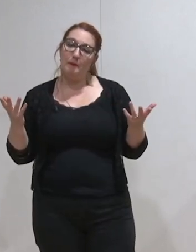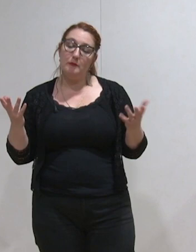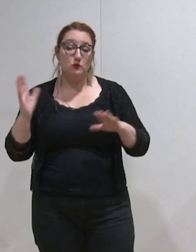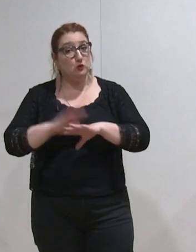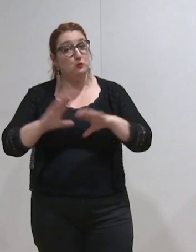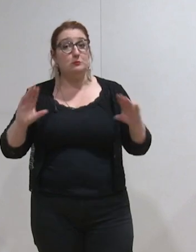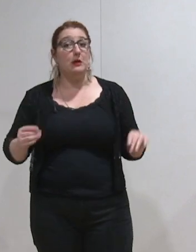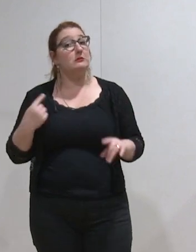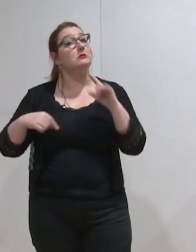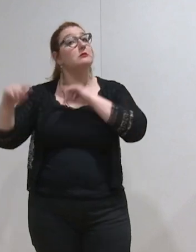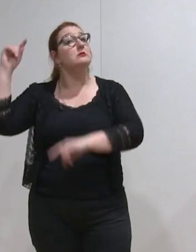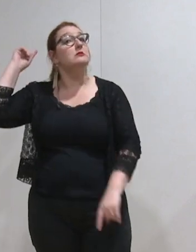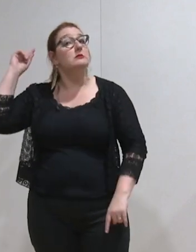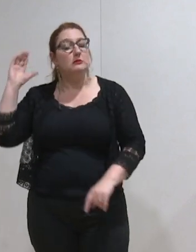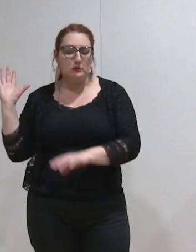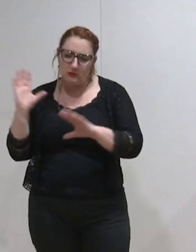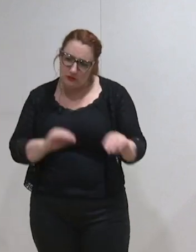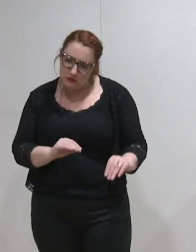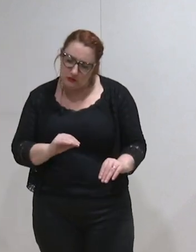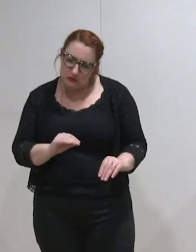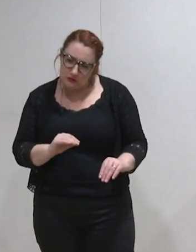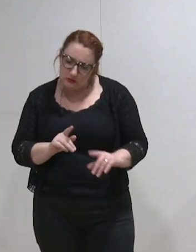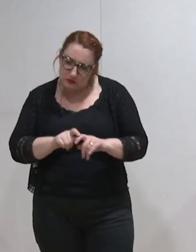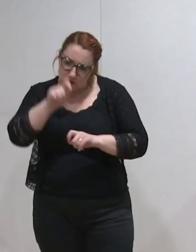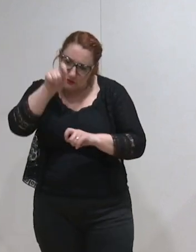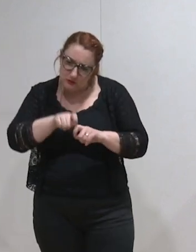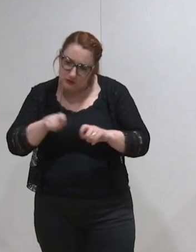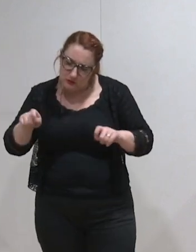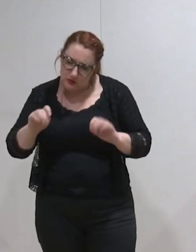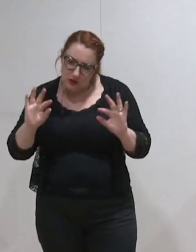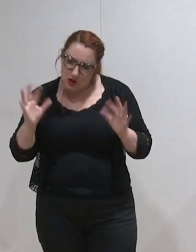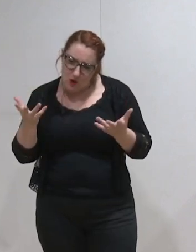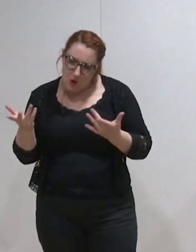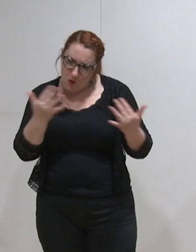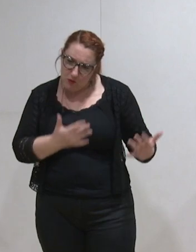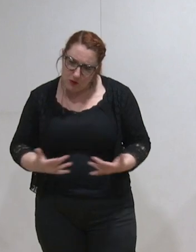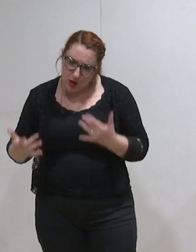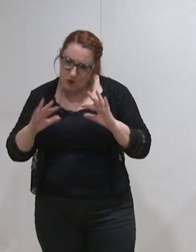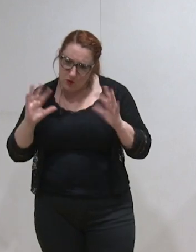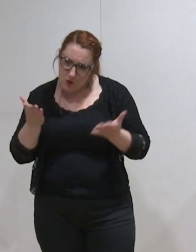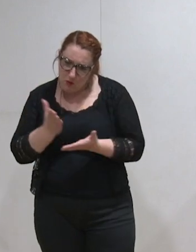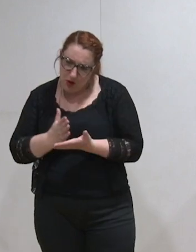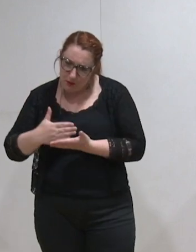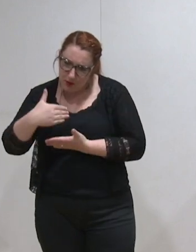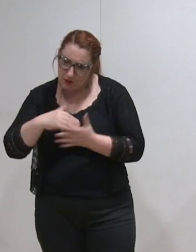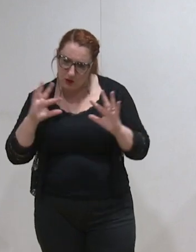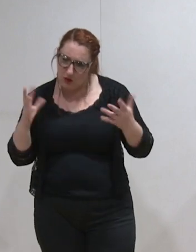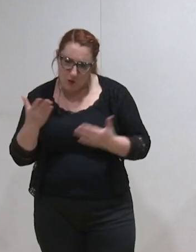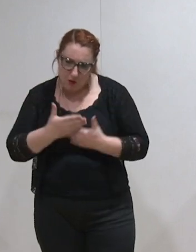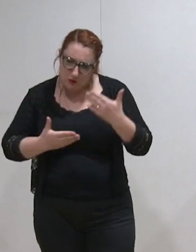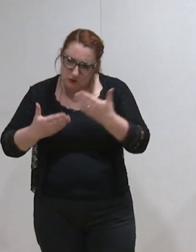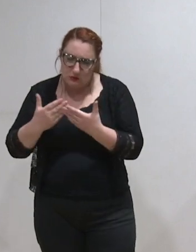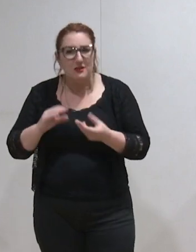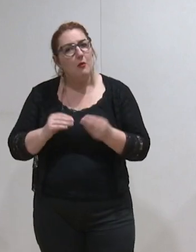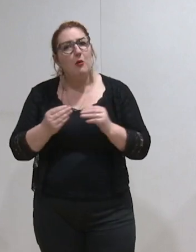à objectiver la façon dont effectivement était calculée construite répartie ces subventions c'est quand même un